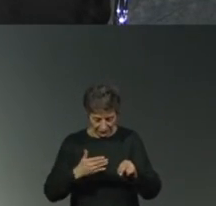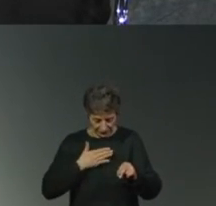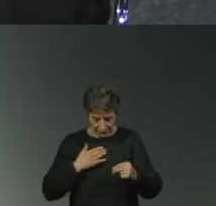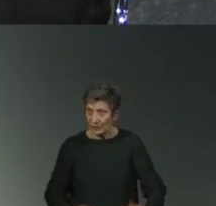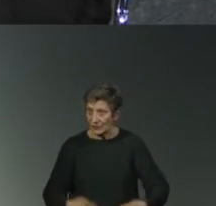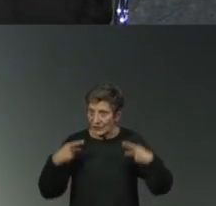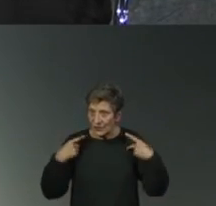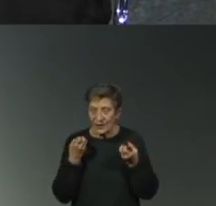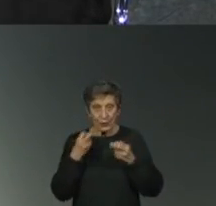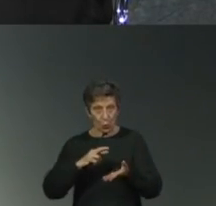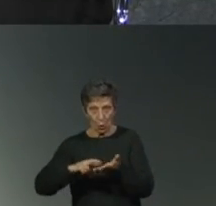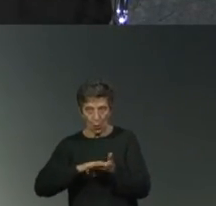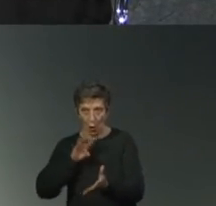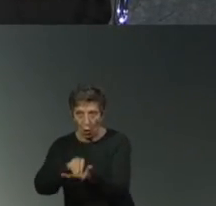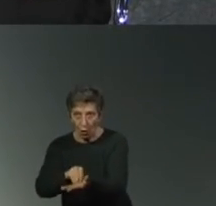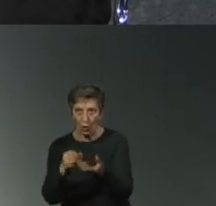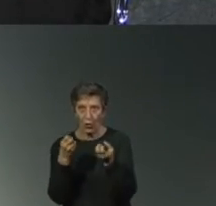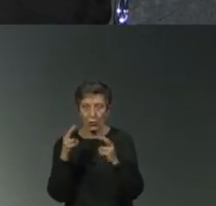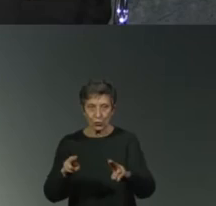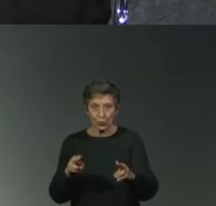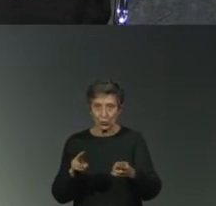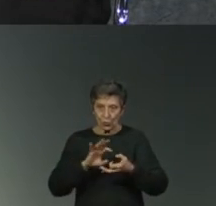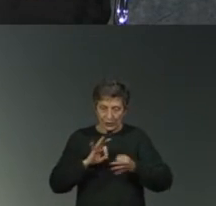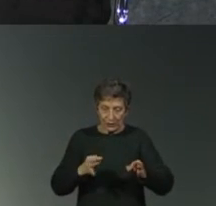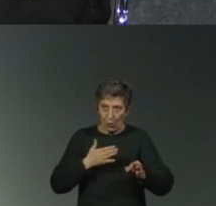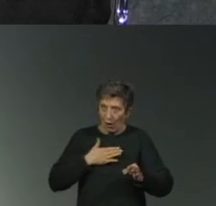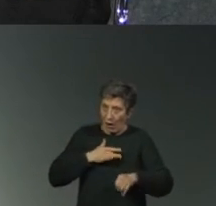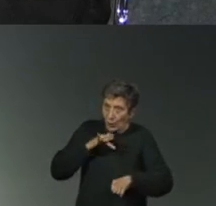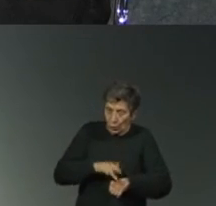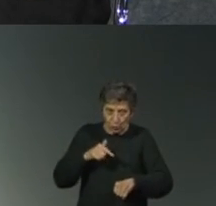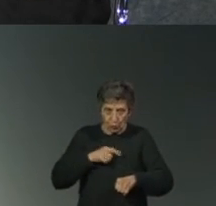roman ? Est-ce que je devais le romancer ? Et vraiment,